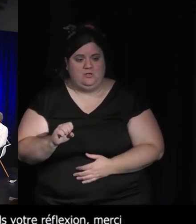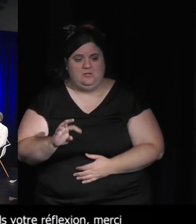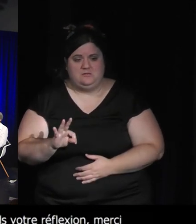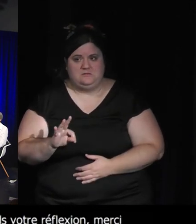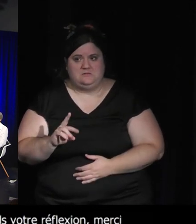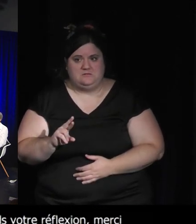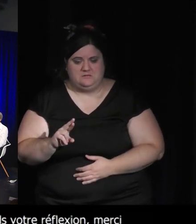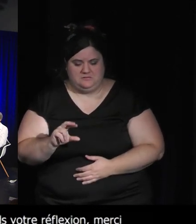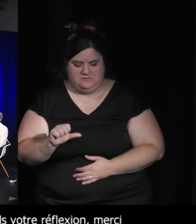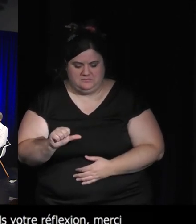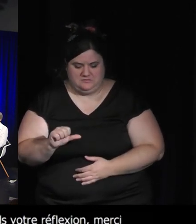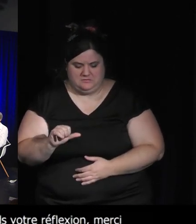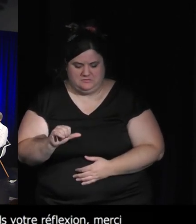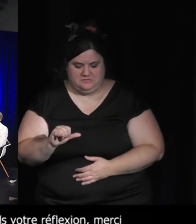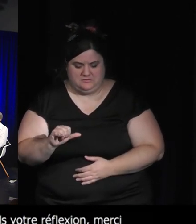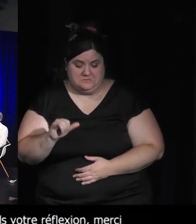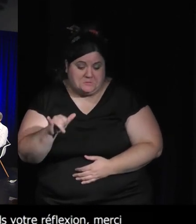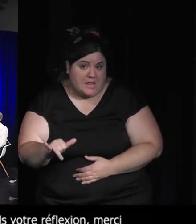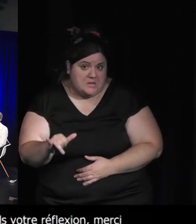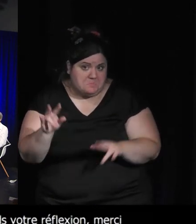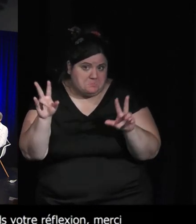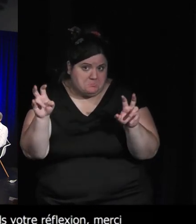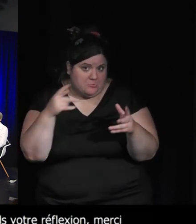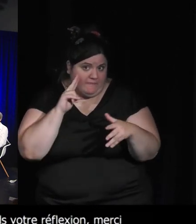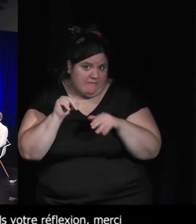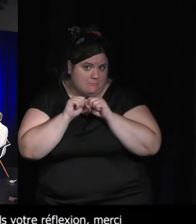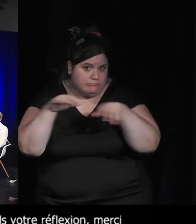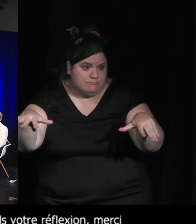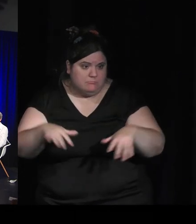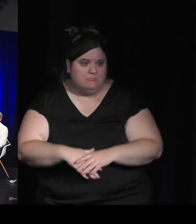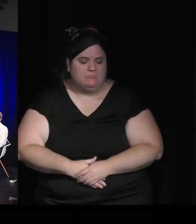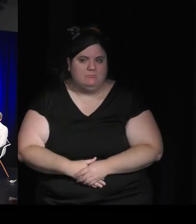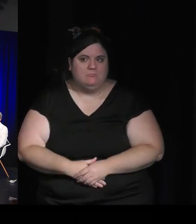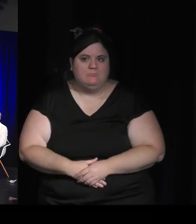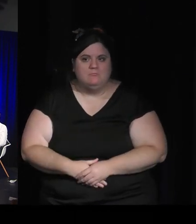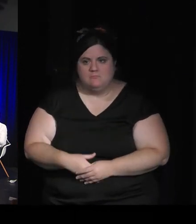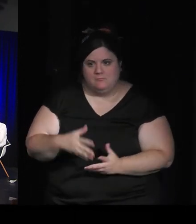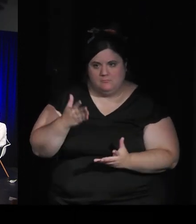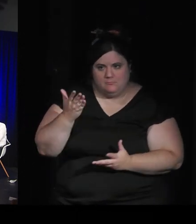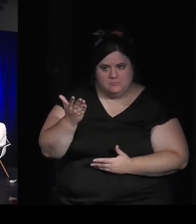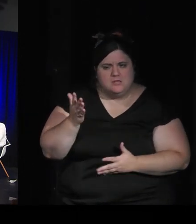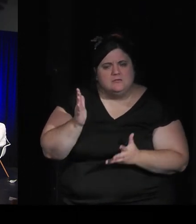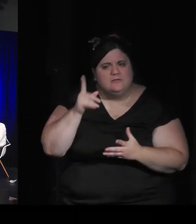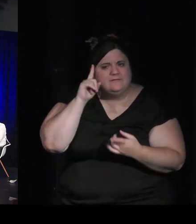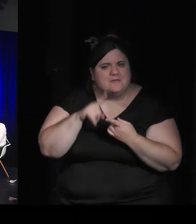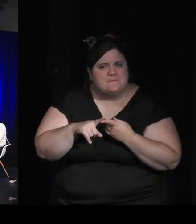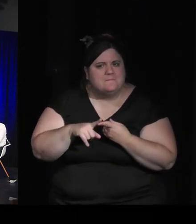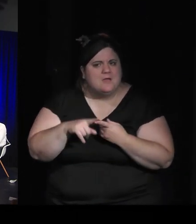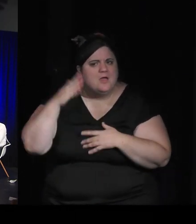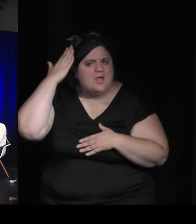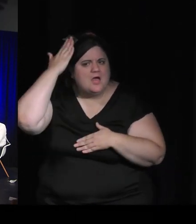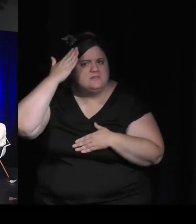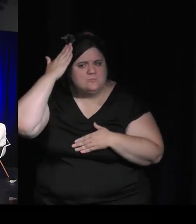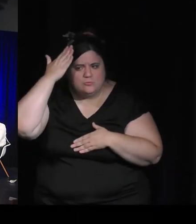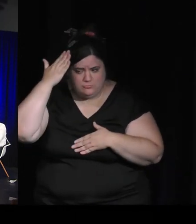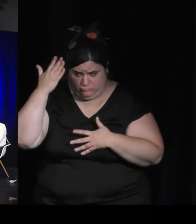qui porte du coup sur ce dont vous parliez avec des animaux qui sont purement